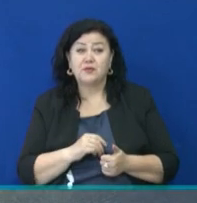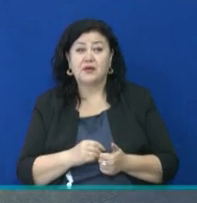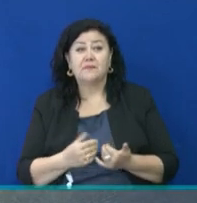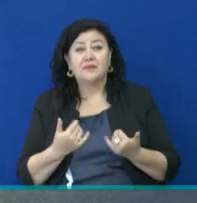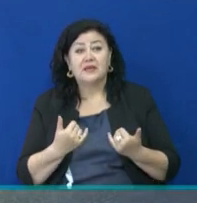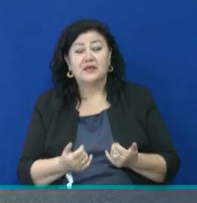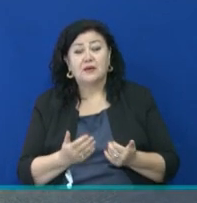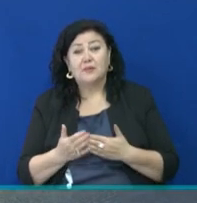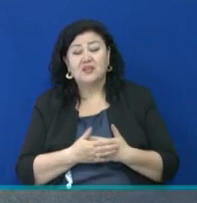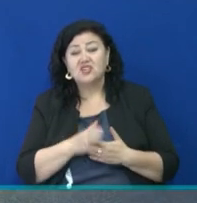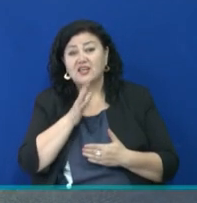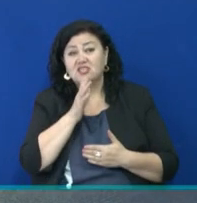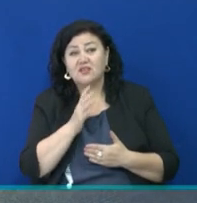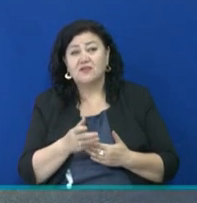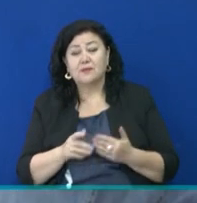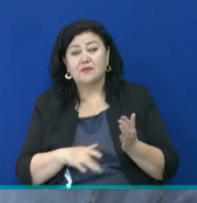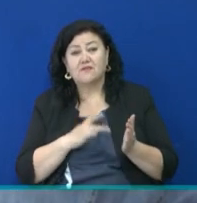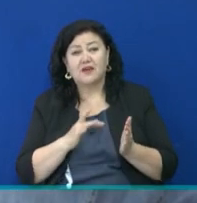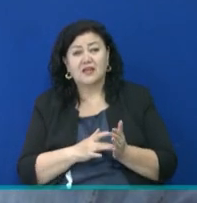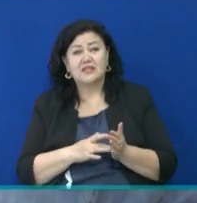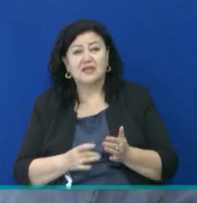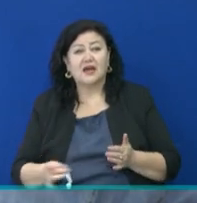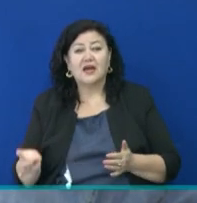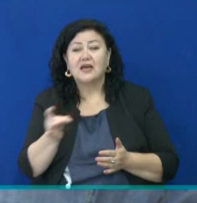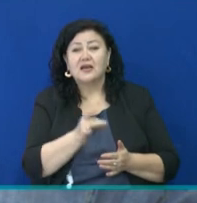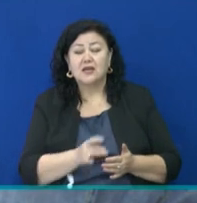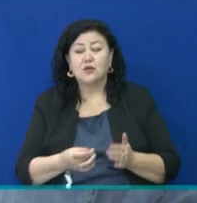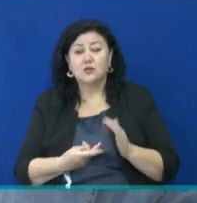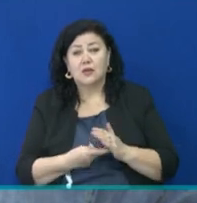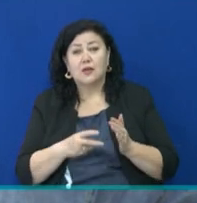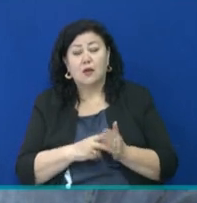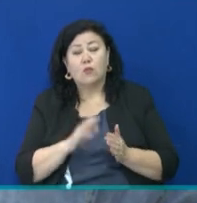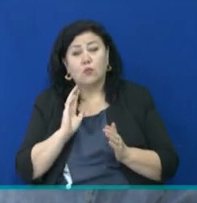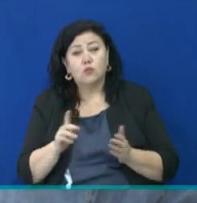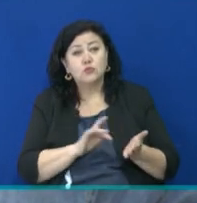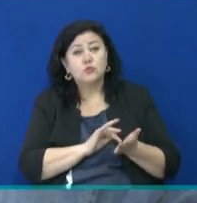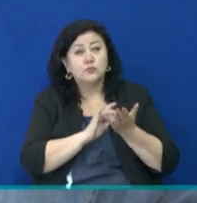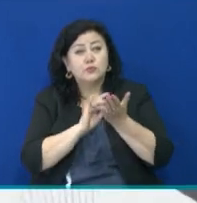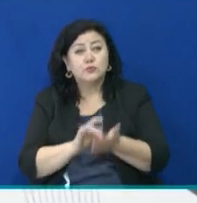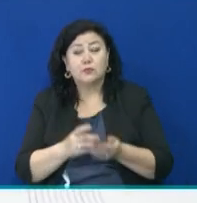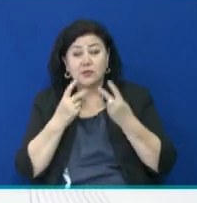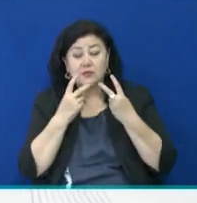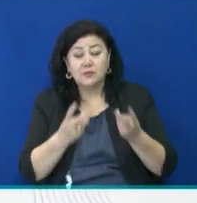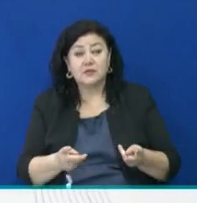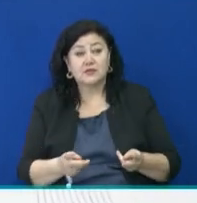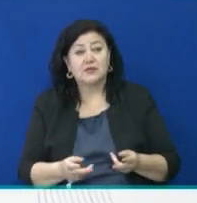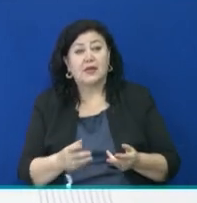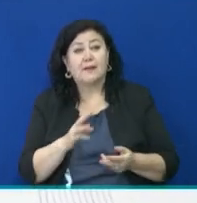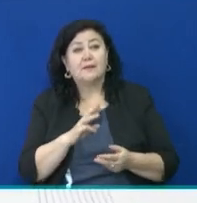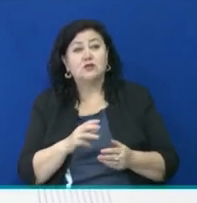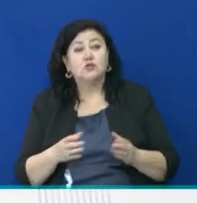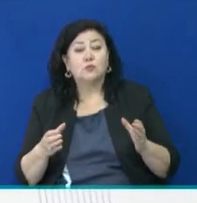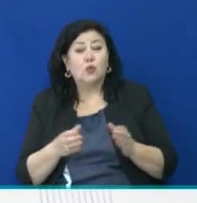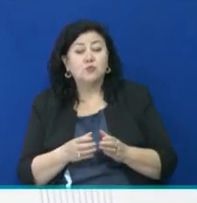уақытта медиаторлар облысымыздағы қалалар мен аудандарды аралауда жоспарлап отыр. Мақсат – көпшілікті құқықтық мәдениет медиацияны